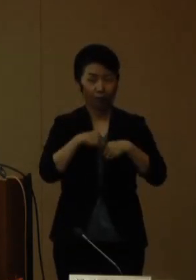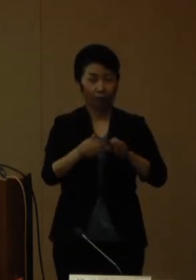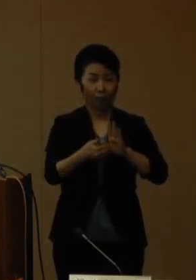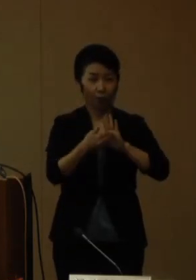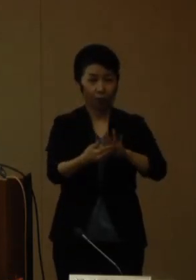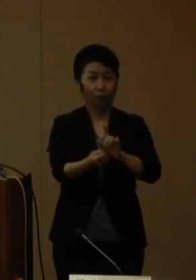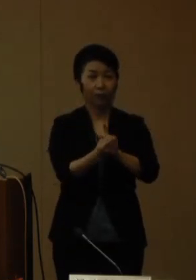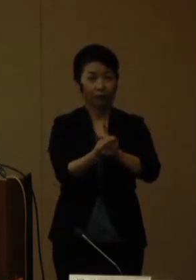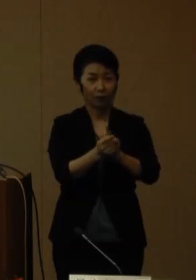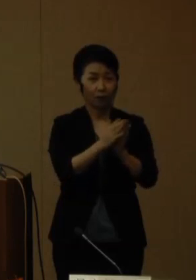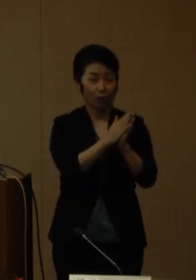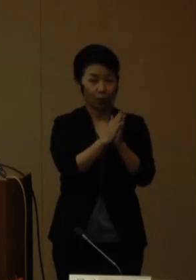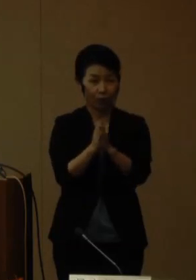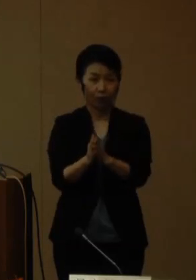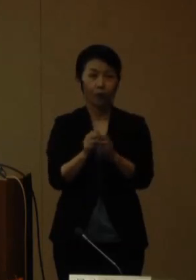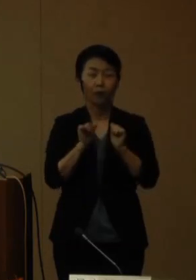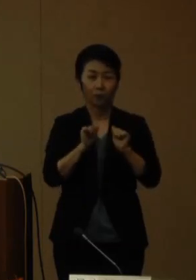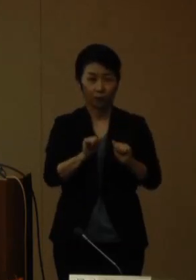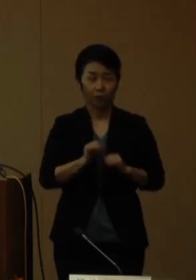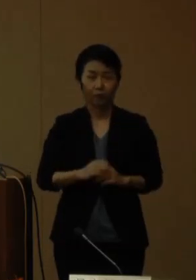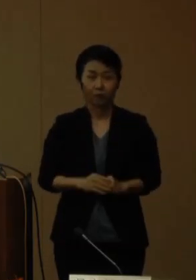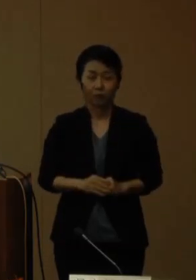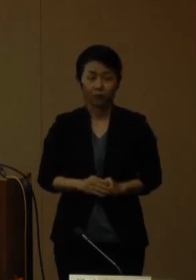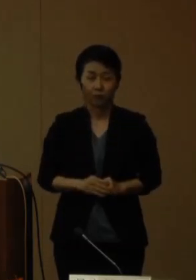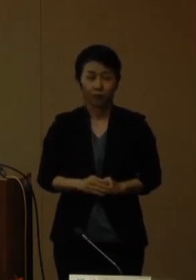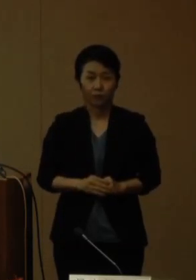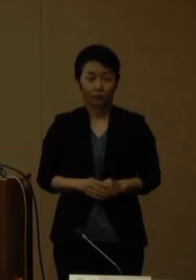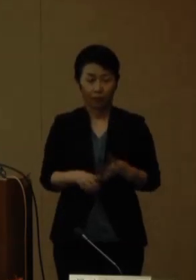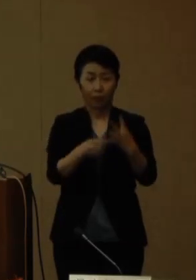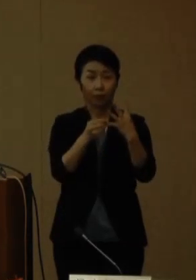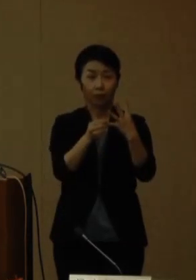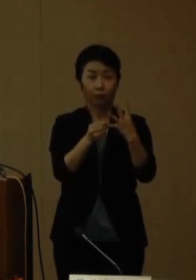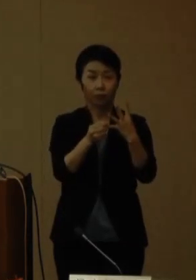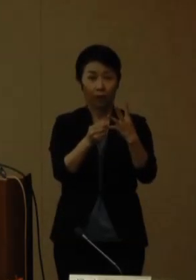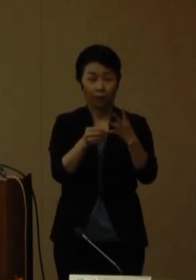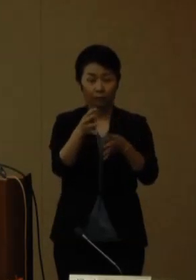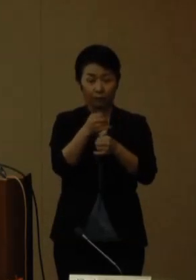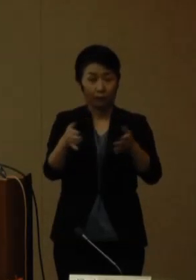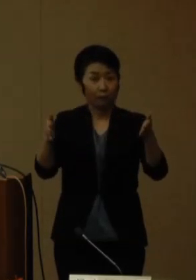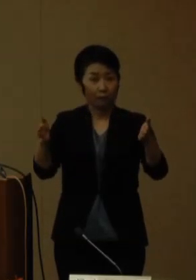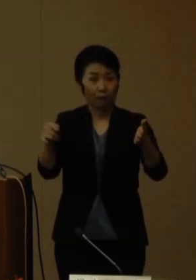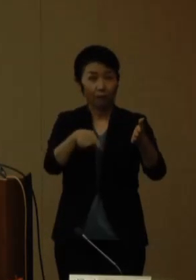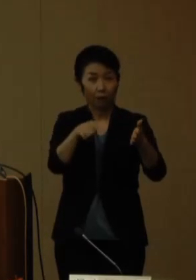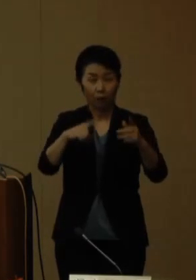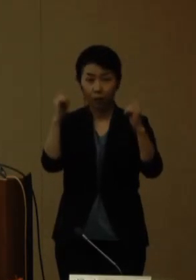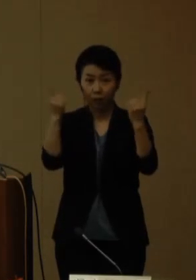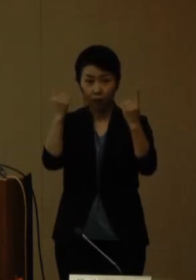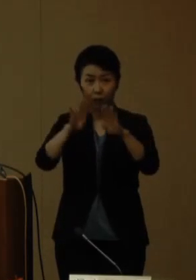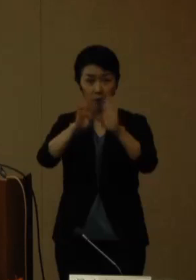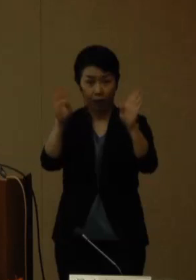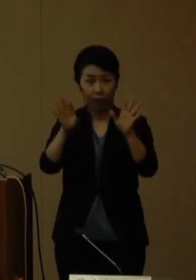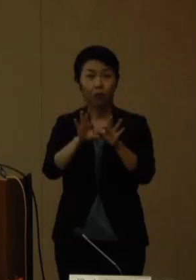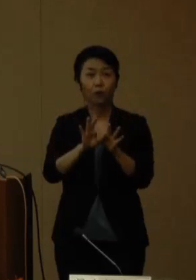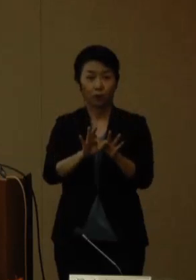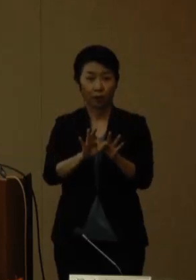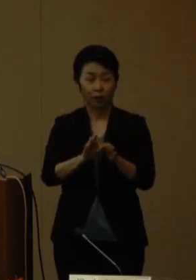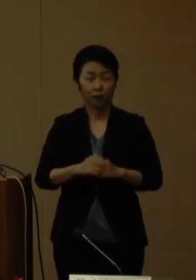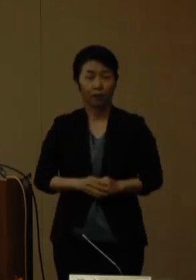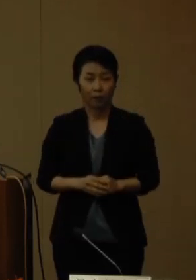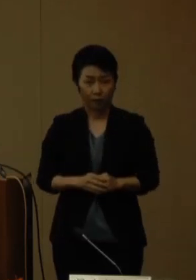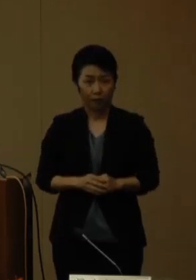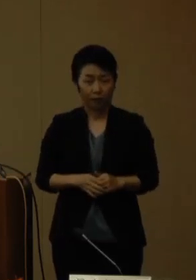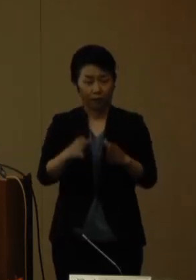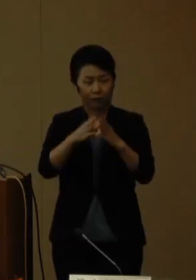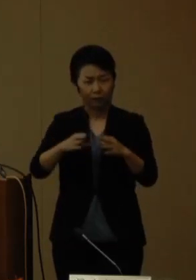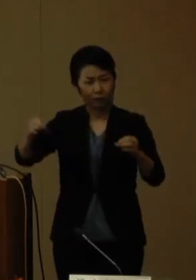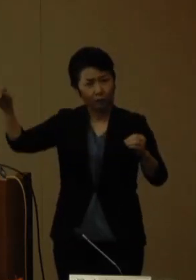ようよろしくお願いいたします。4つ目に期間中のイベント実施についての要請です。全